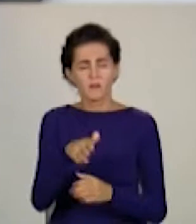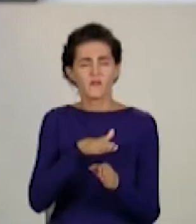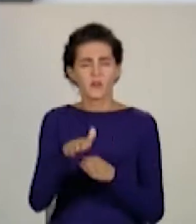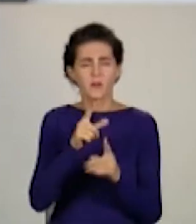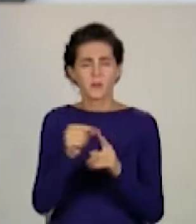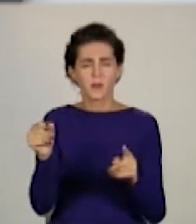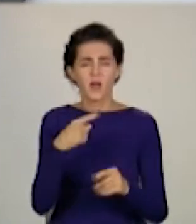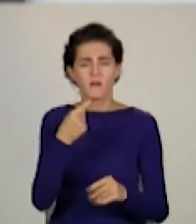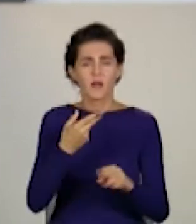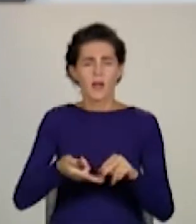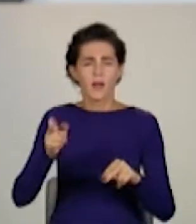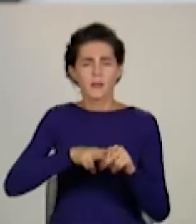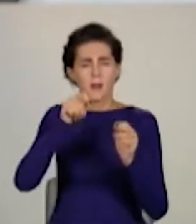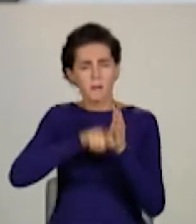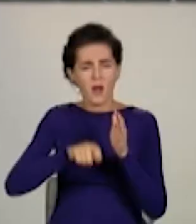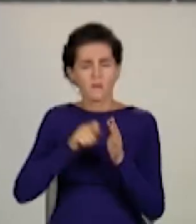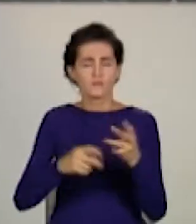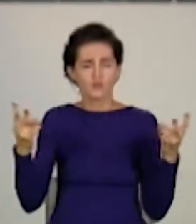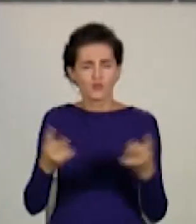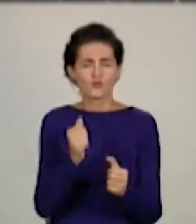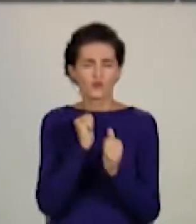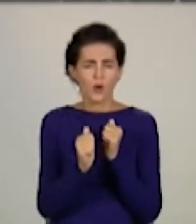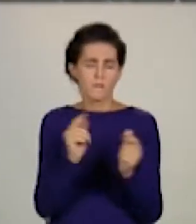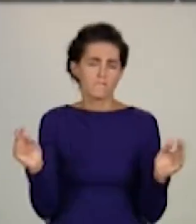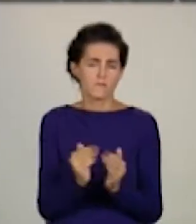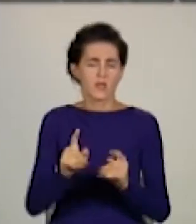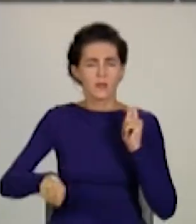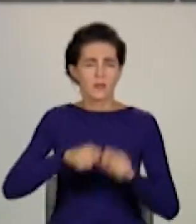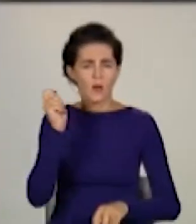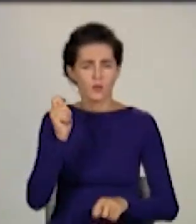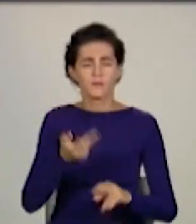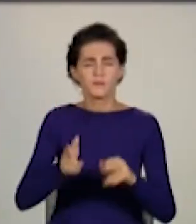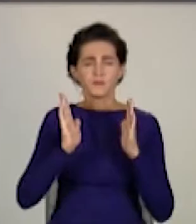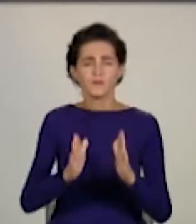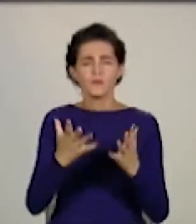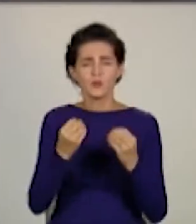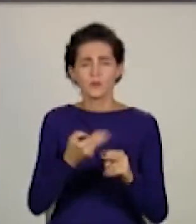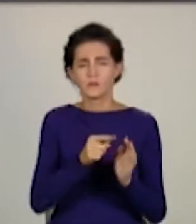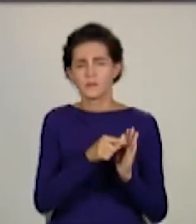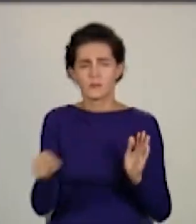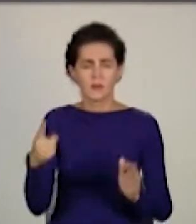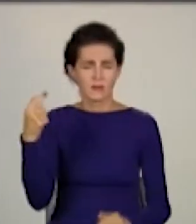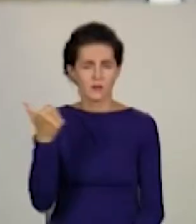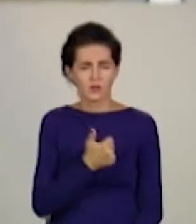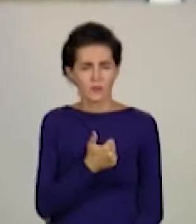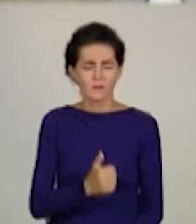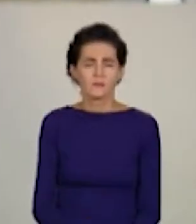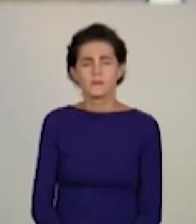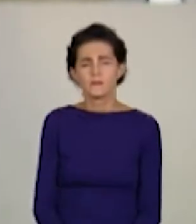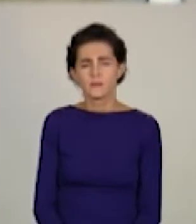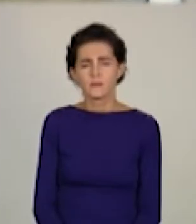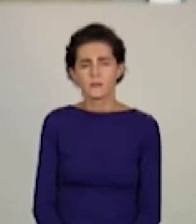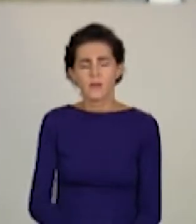будуть перевіряти, тим менше буде нарушення. Відпрацювання в Покровському районі триватиме щонайменше тиждень. Головна мета –